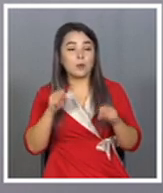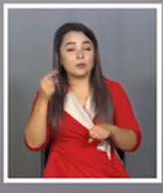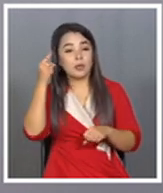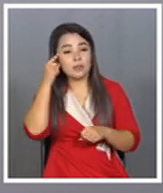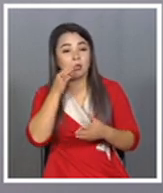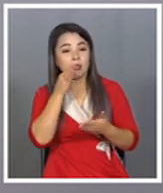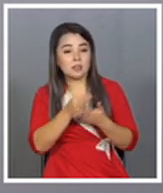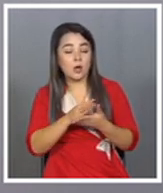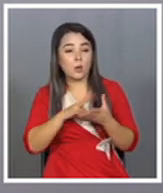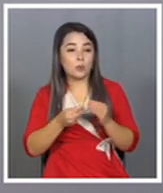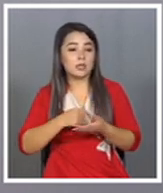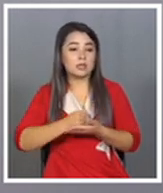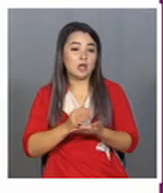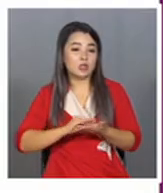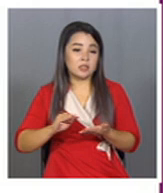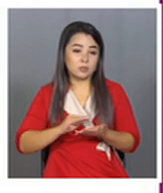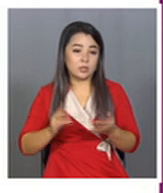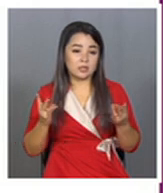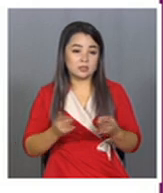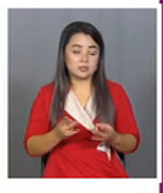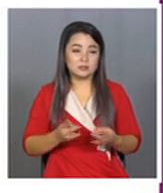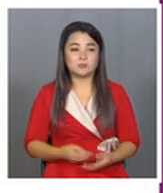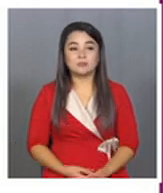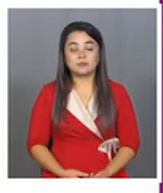ойыңызды қорытындылап жазасыз.